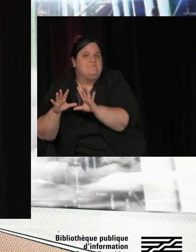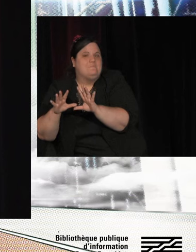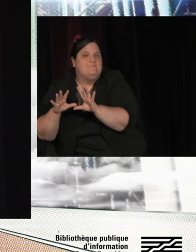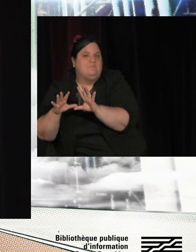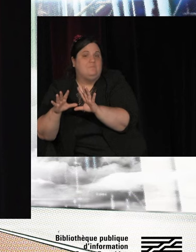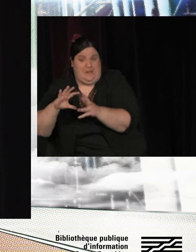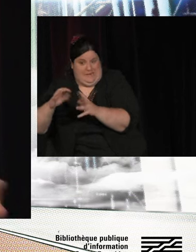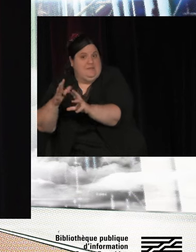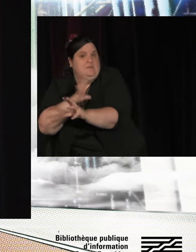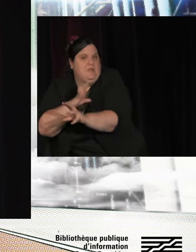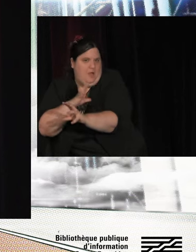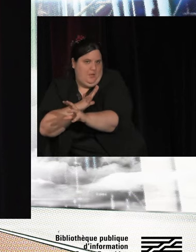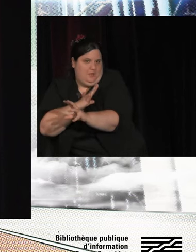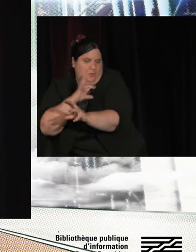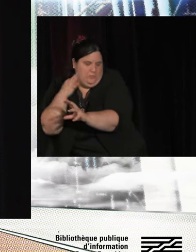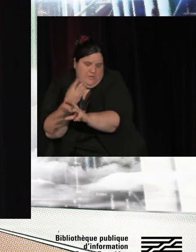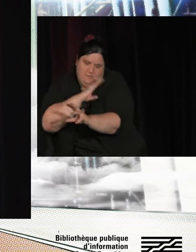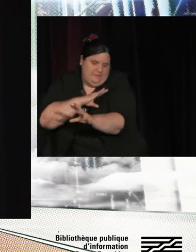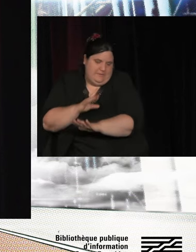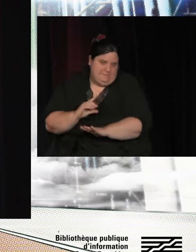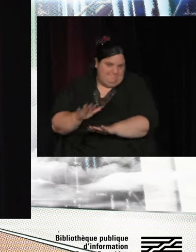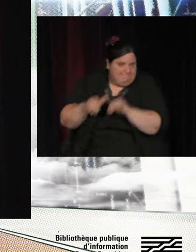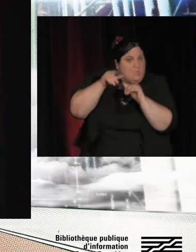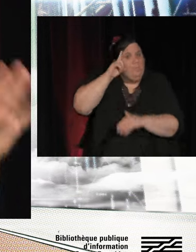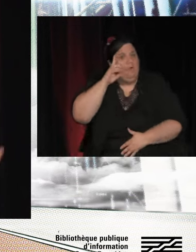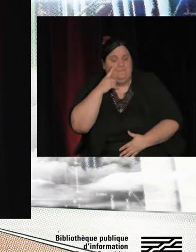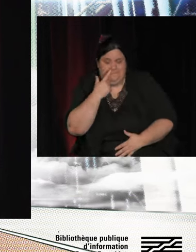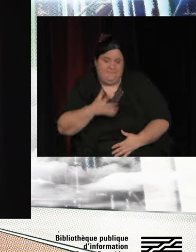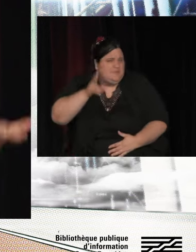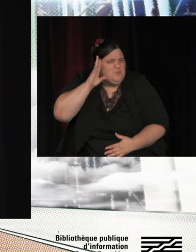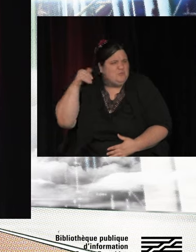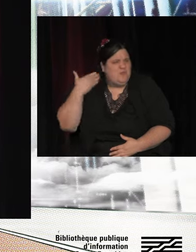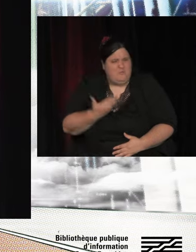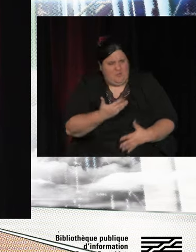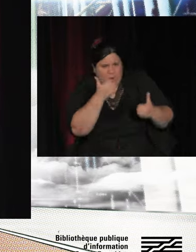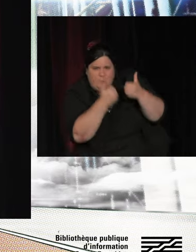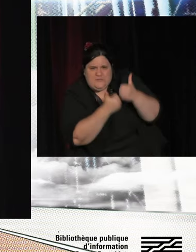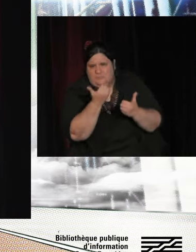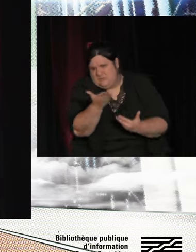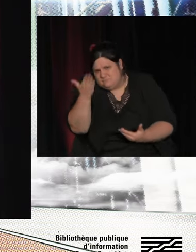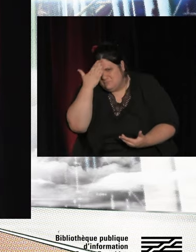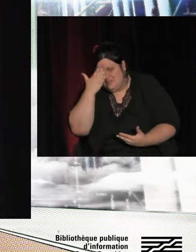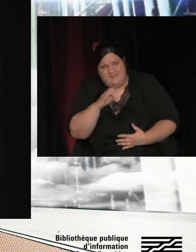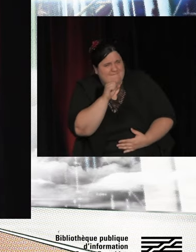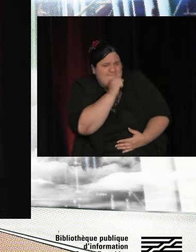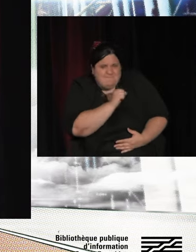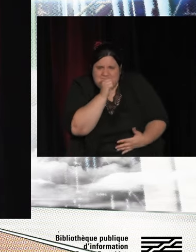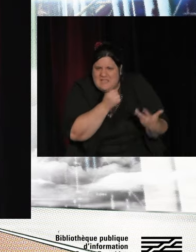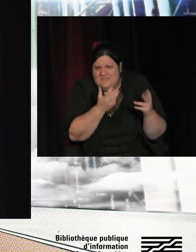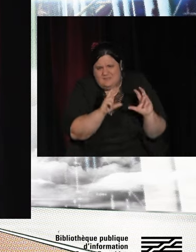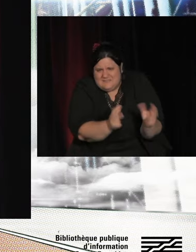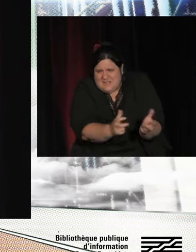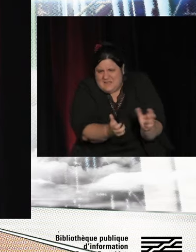On est sur émulation. Moi, quand je fais de la compétition sur Super Mario Kart, on est sur les vieilles télé cathodiques, vous savez que peut-être vos grand-mères et vos grand-tantes, elles ont encore chez